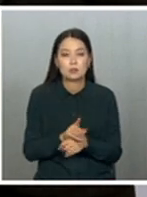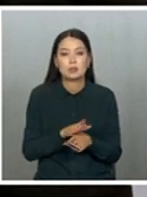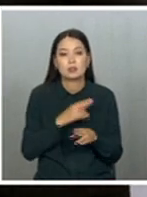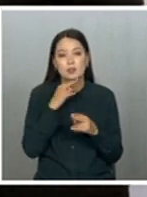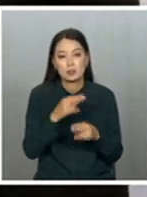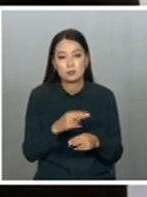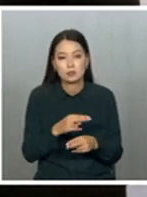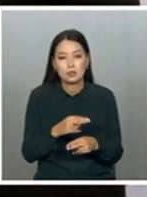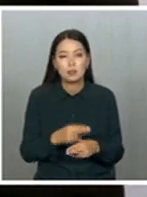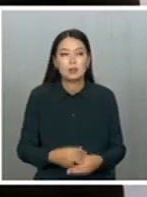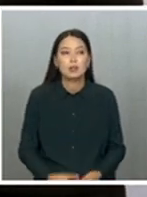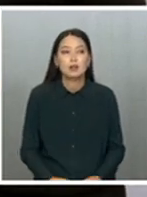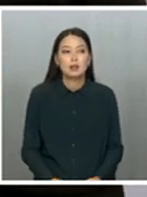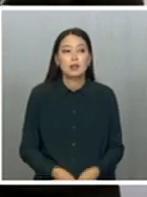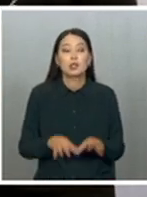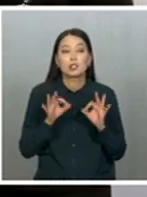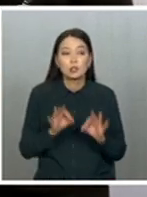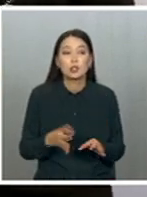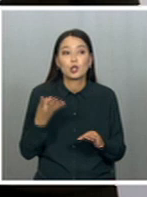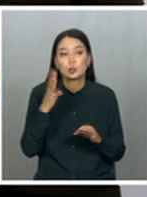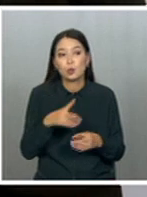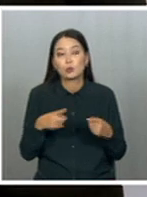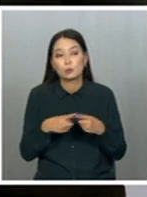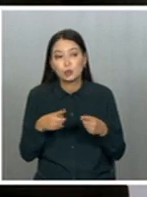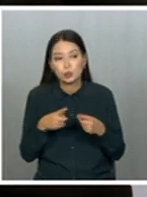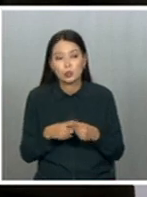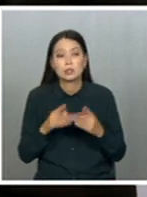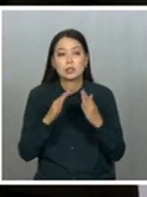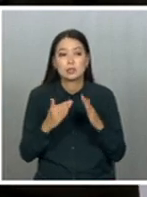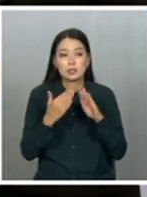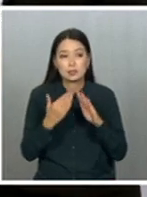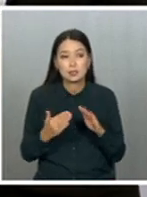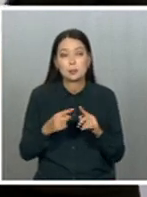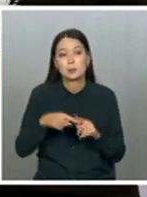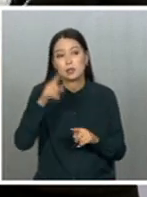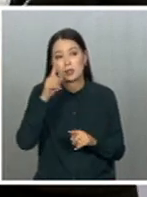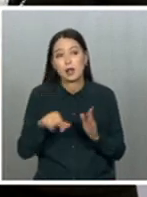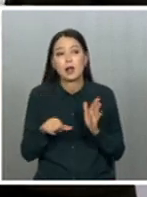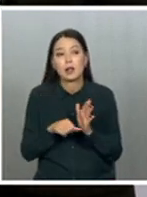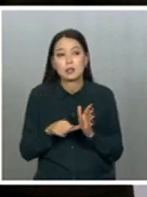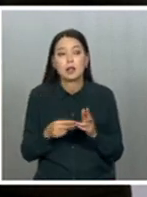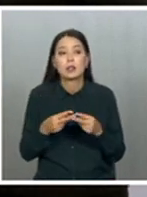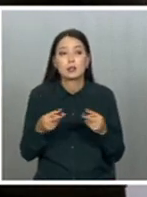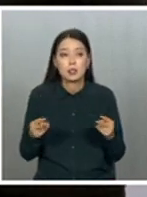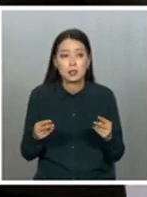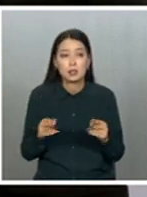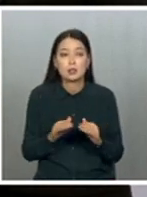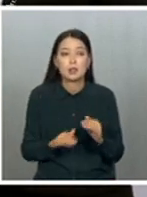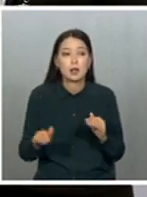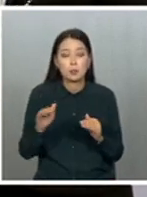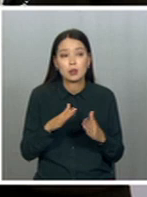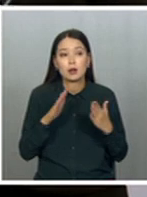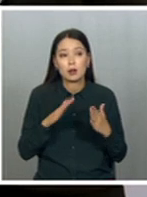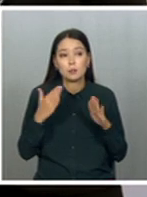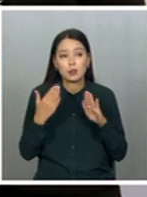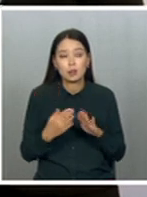аударыңыз. Дұрыс 4 бұрышты қиық пирамиданың биіктігі 6-ға тең. Табанының